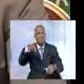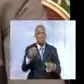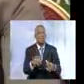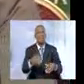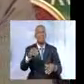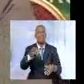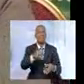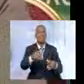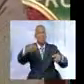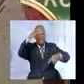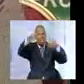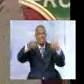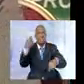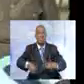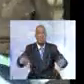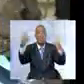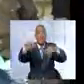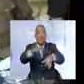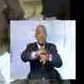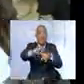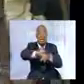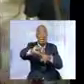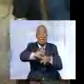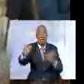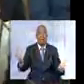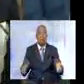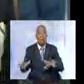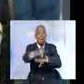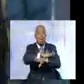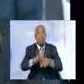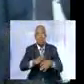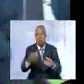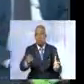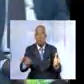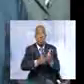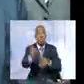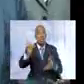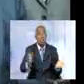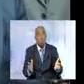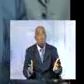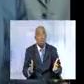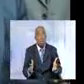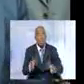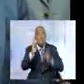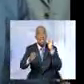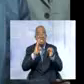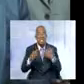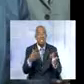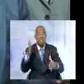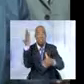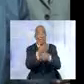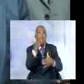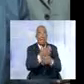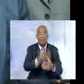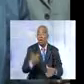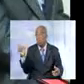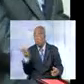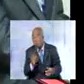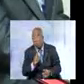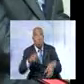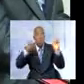produits. Un atelier vient de s'achever à cet effet à Daloa. Le but, donner aux hommes de droit le coffre